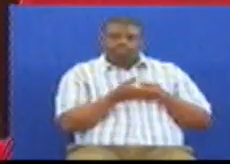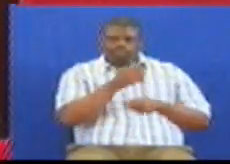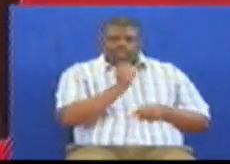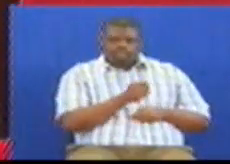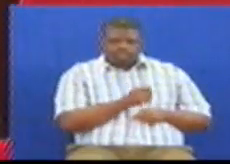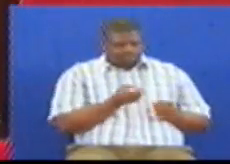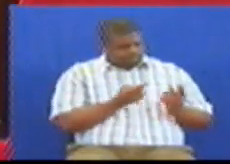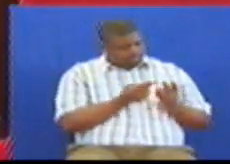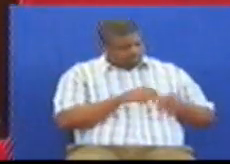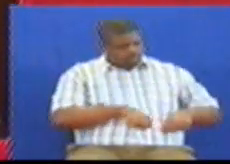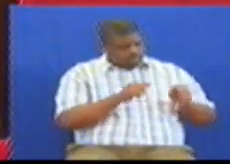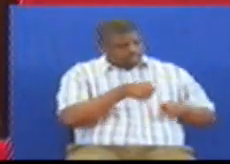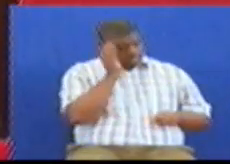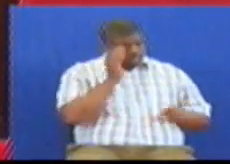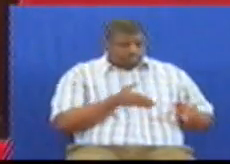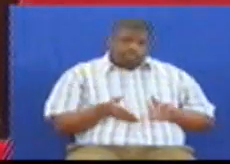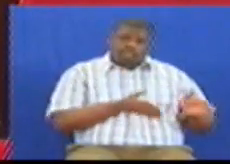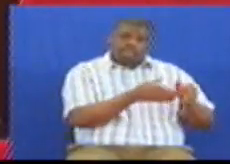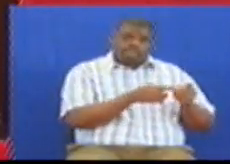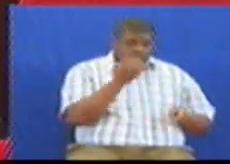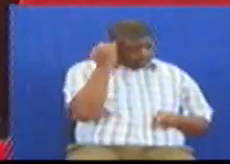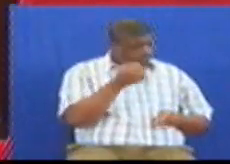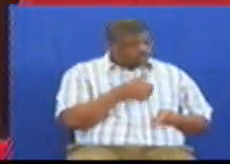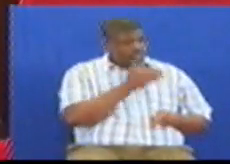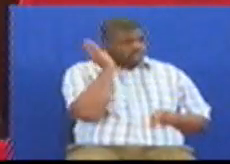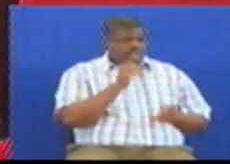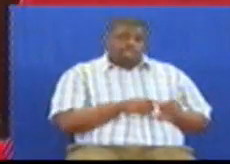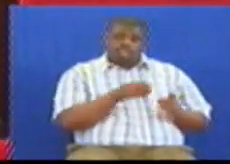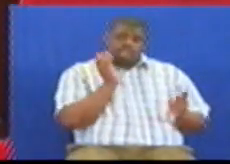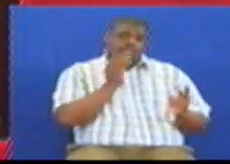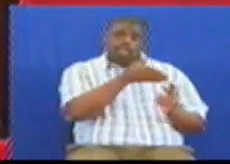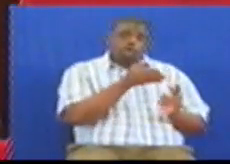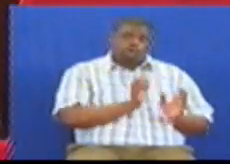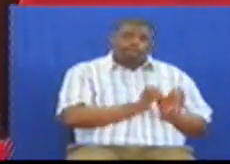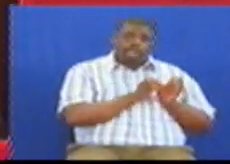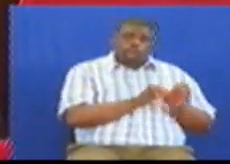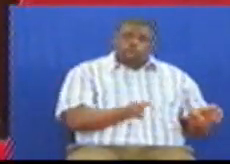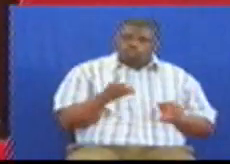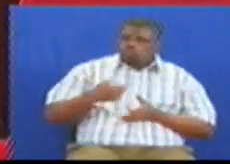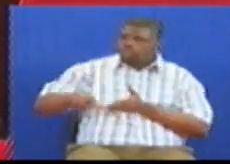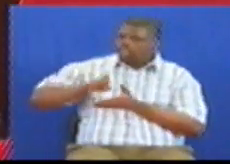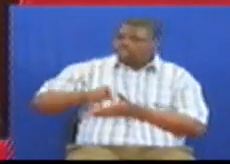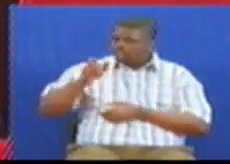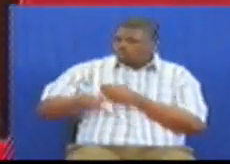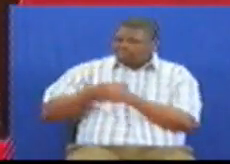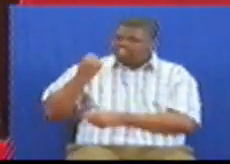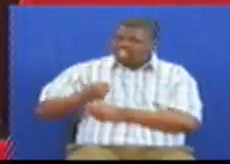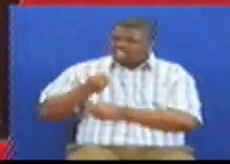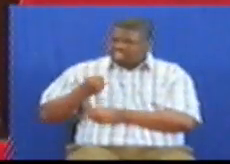kwenye mamlaka serikali za mitaa, nishauri serikali iwe na kusudio maalum la kuongeza watumishi, hasa